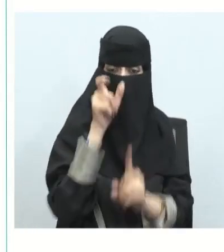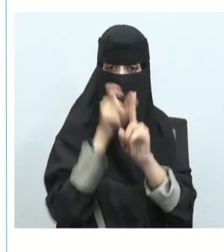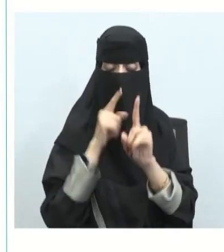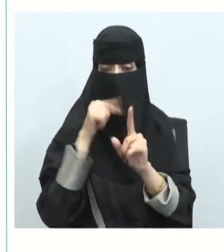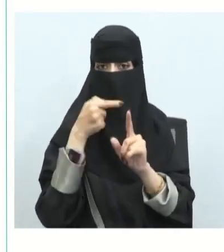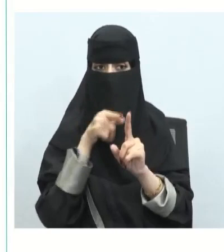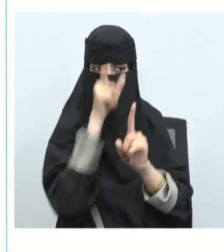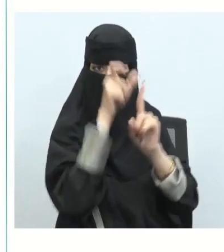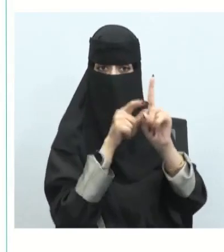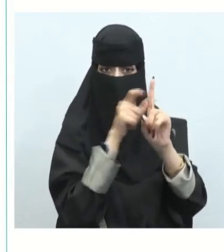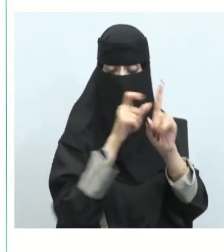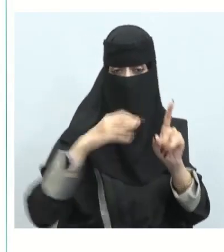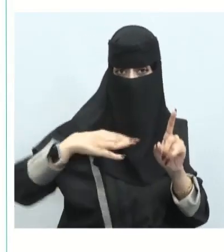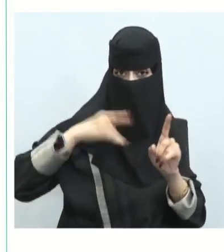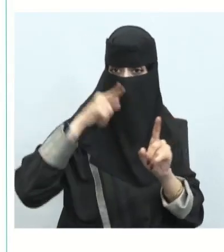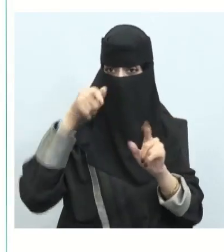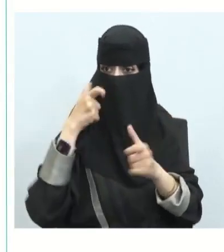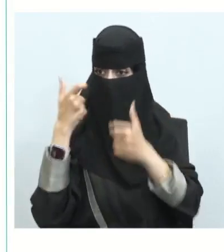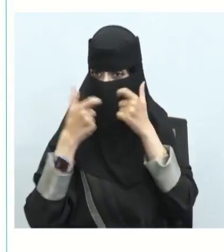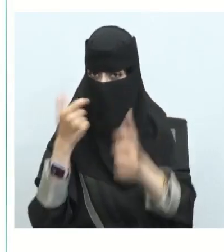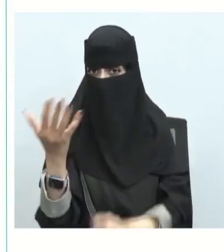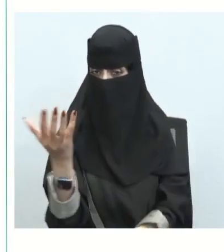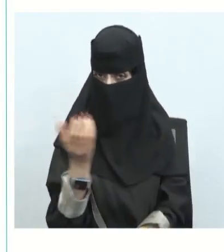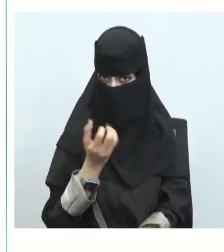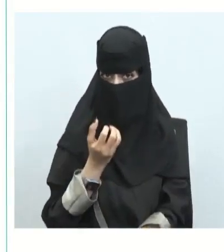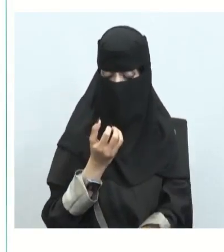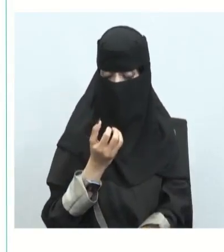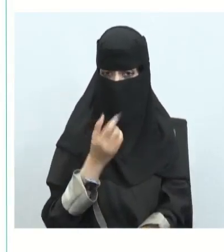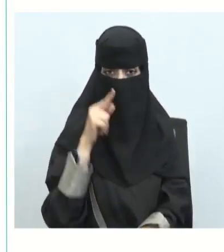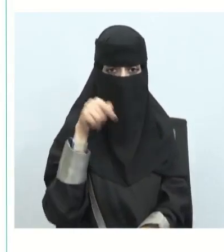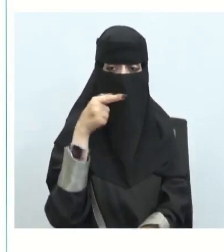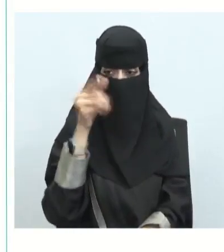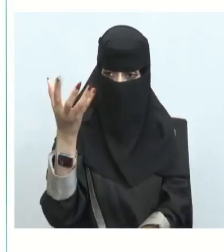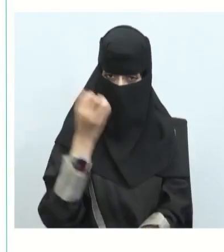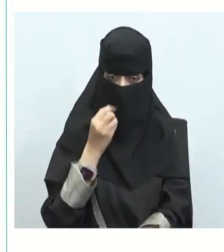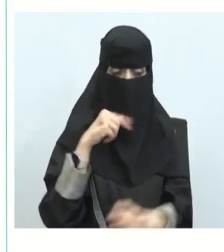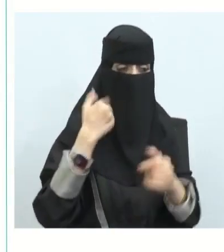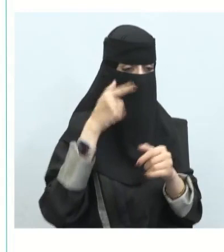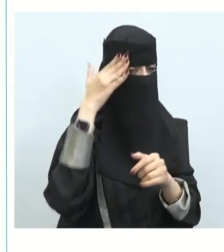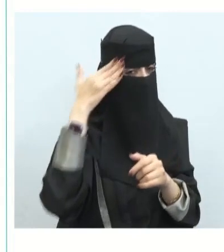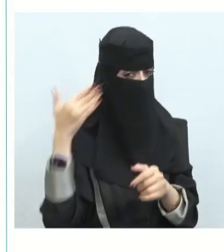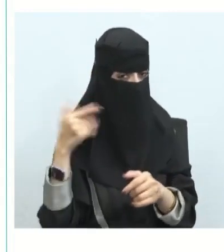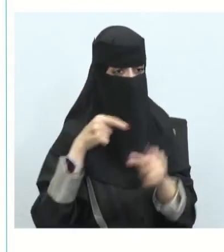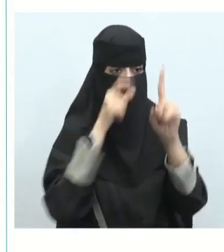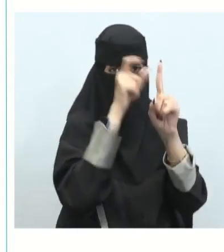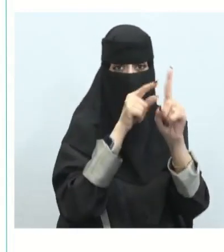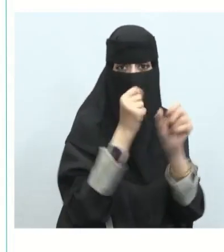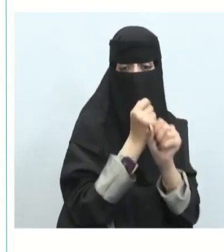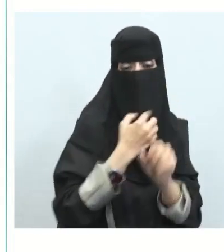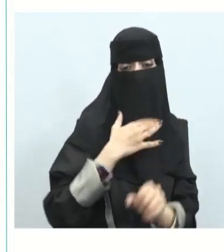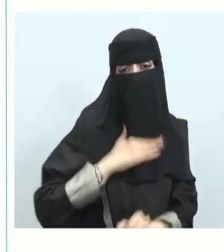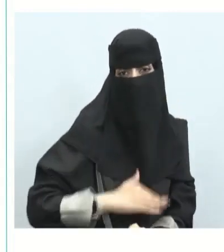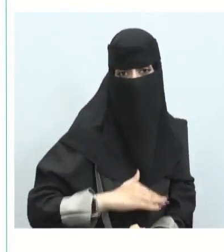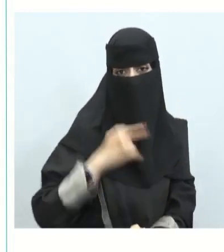المدير حينما يطلب ملاحظات اذا لابد ان يتوقف عند هذه الملاحظات يستمع للراي وايضا قد يترددون في